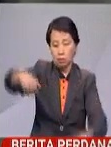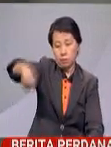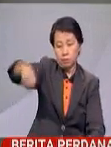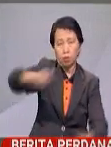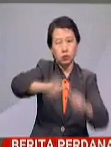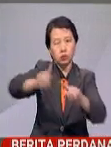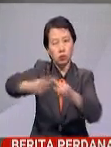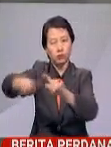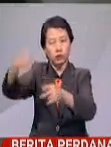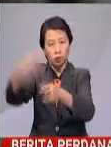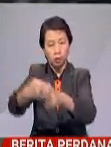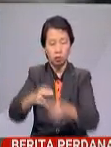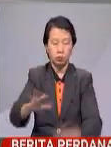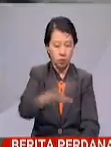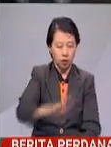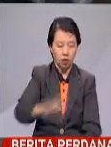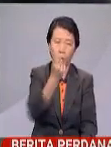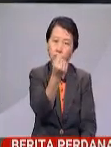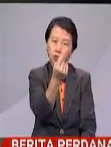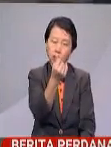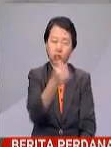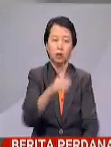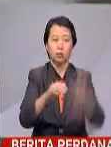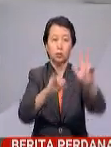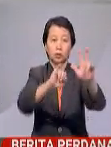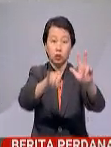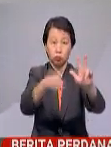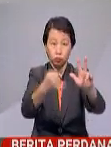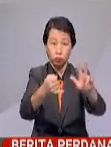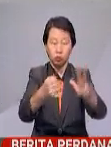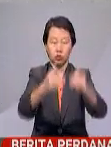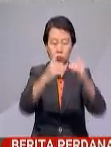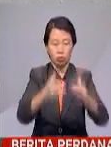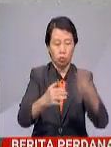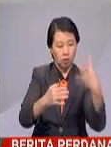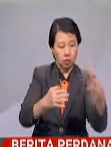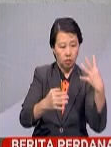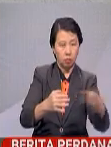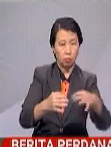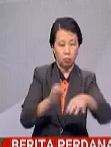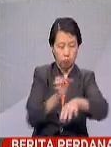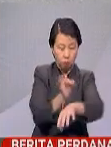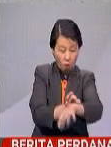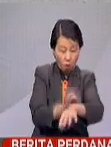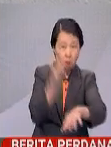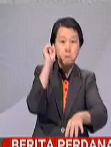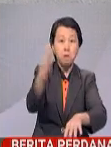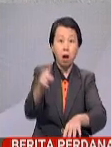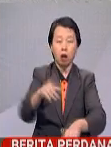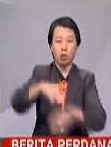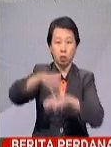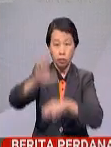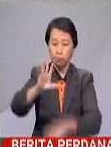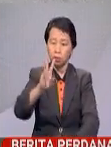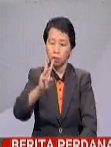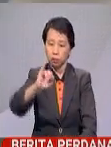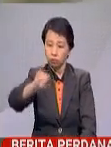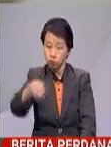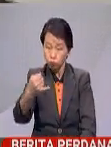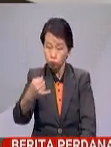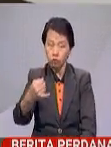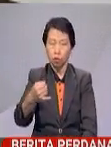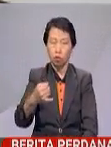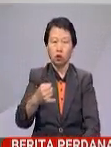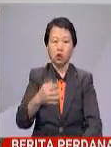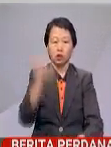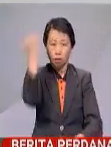pelbagai jenama dianggarkan bernilai lebih 3 juta ringgit dan 14 utas jam tangan mewah bernilai lebih 6 juta ringgit.